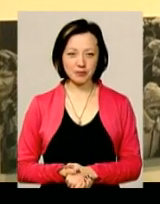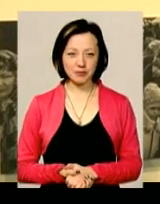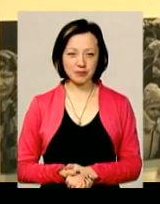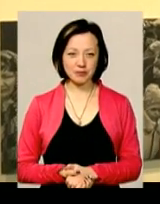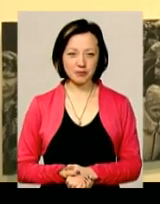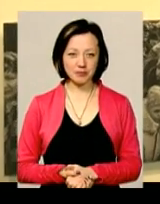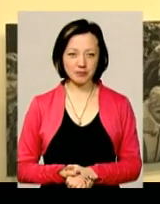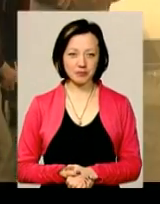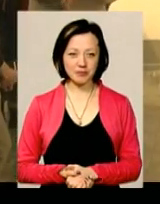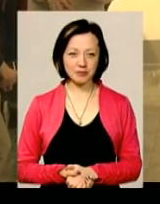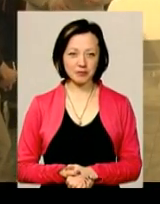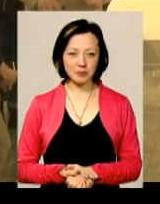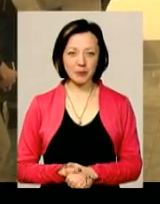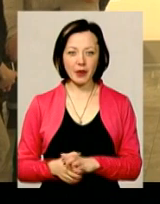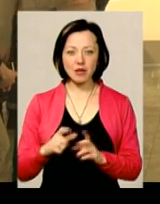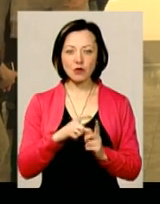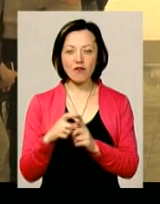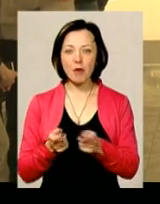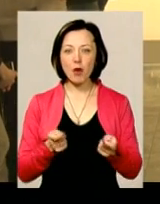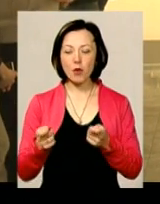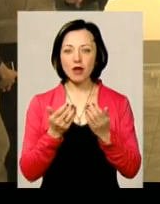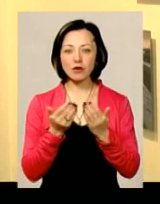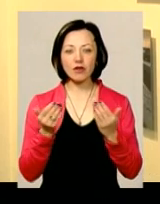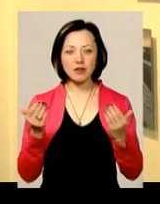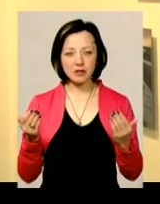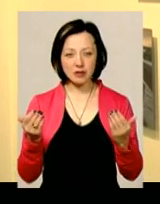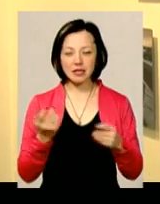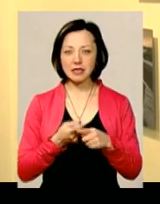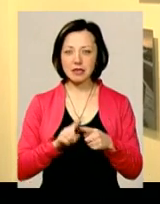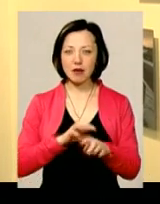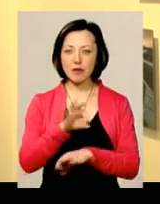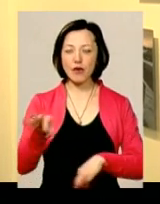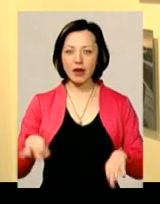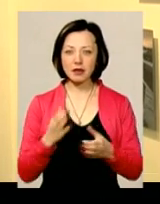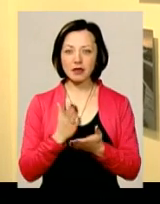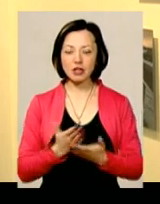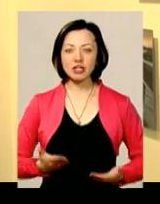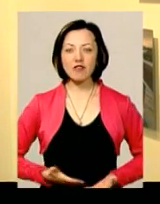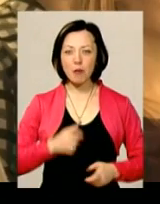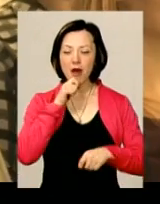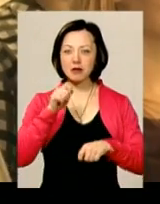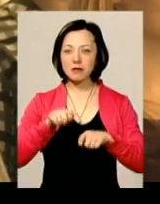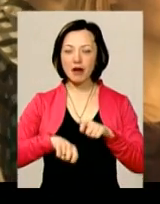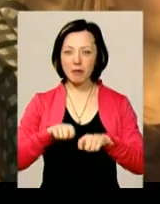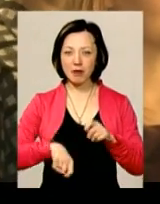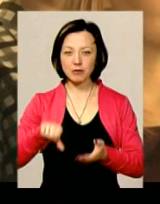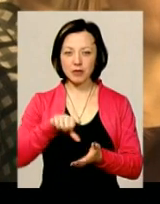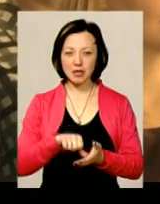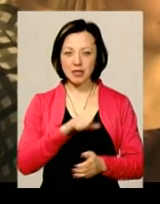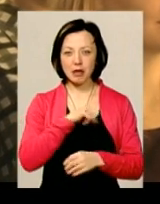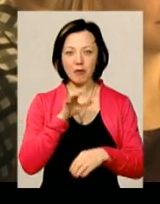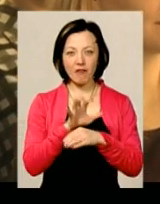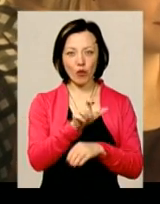бачать на життєвістах. За словами куратора виставки Олександра Мехеда, цей проект є живим експериментом, в якому взяли участь як